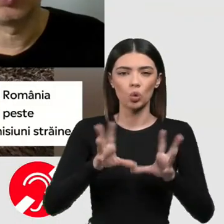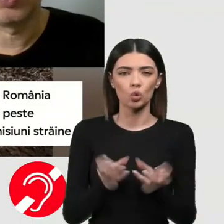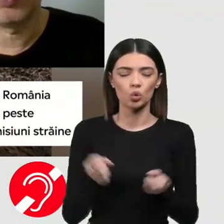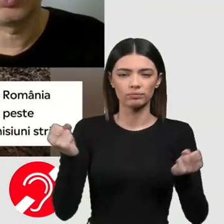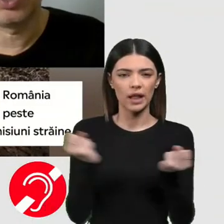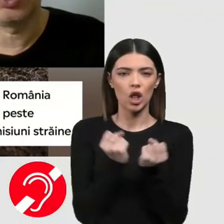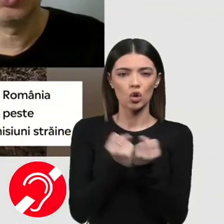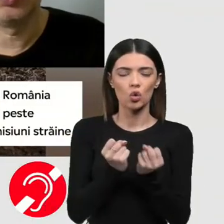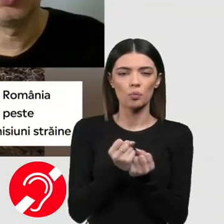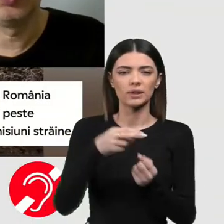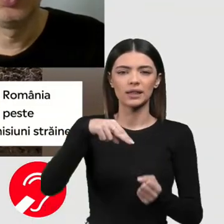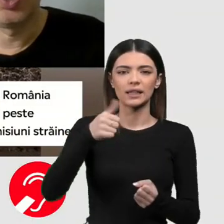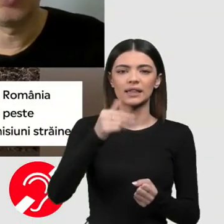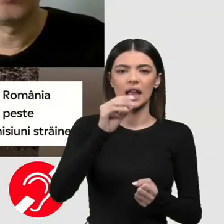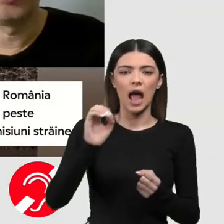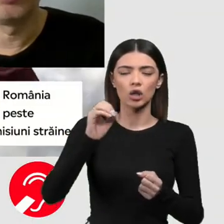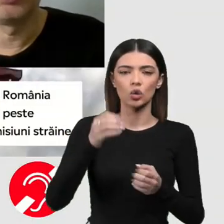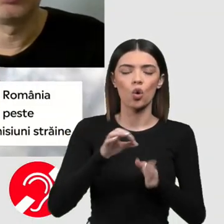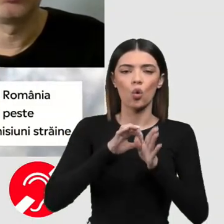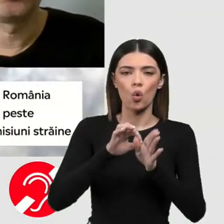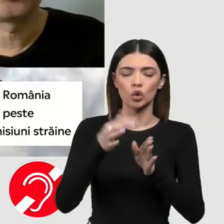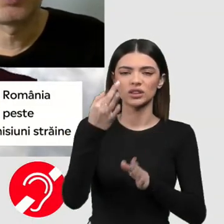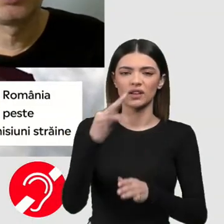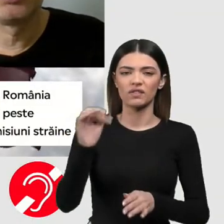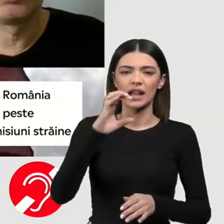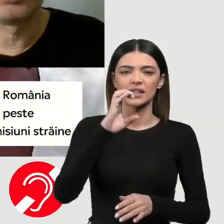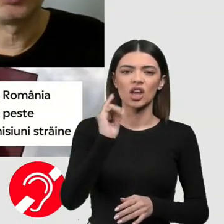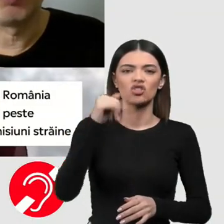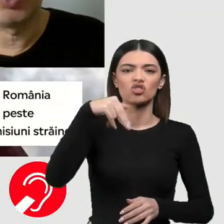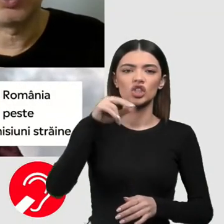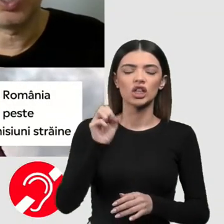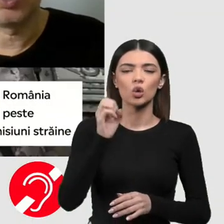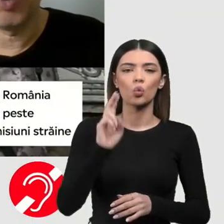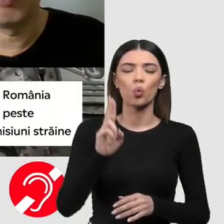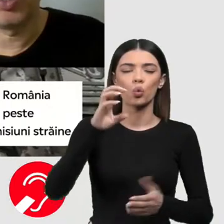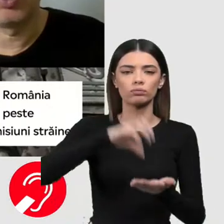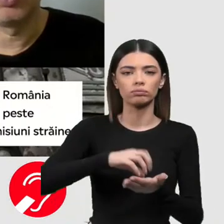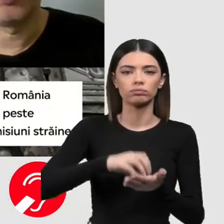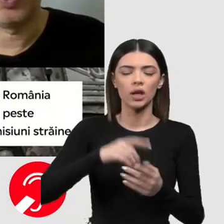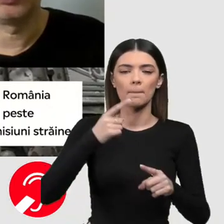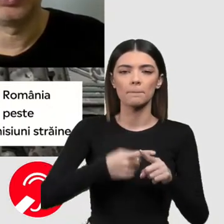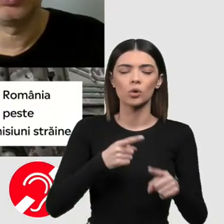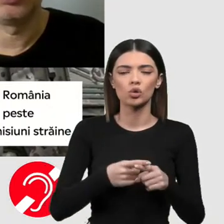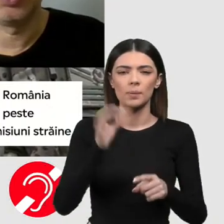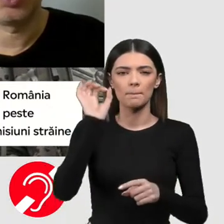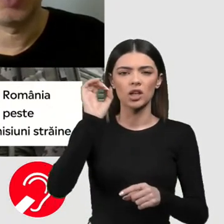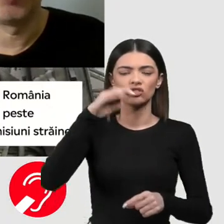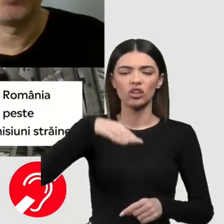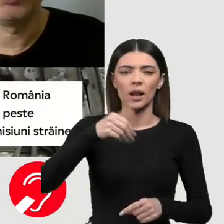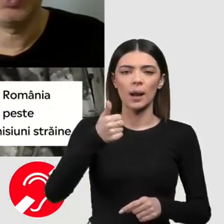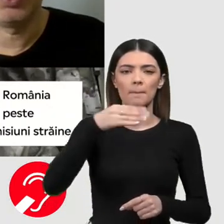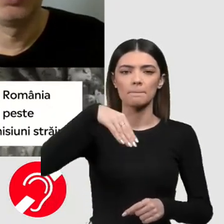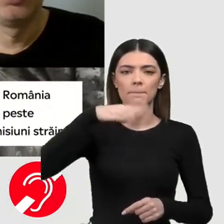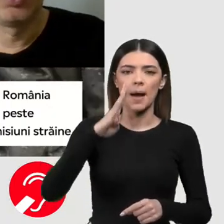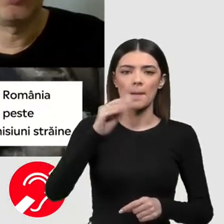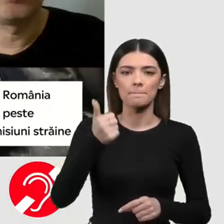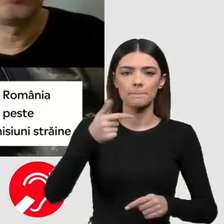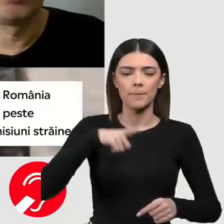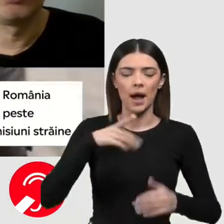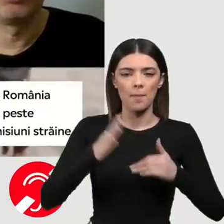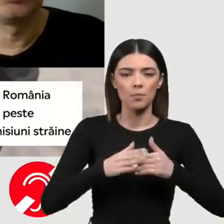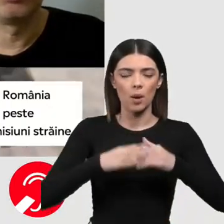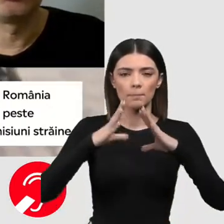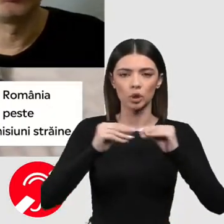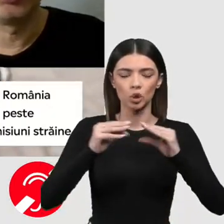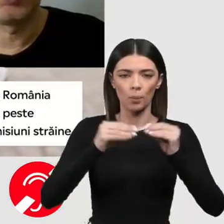NATO condus de Franța la Cincu, avem sistemul antiaerian Mamba al Franței la capul Midia,